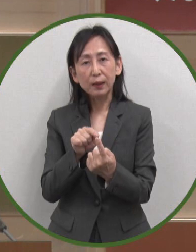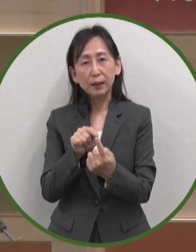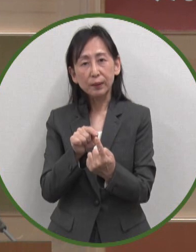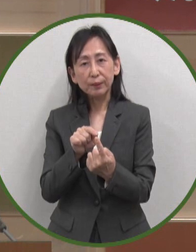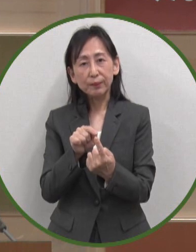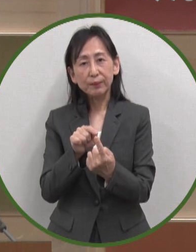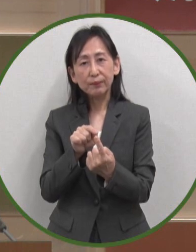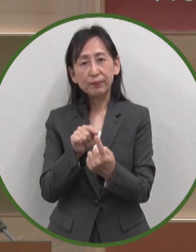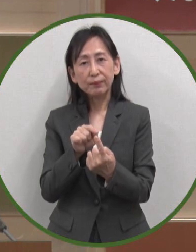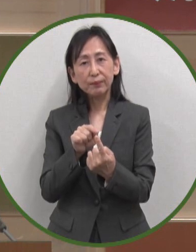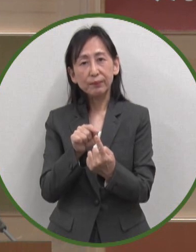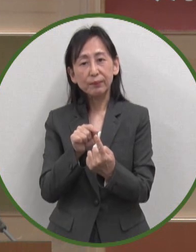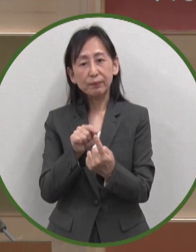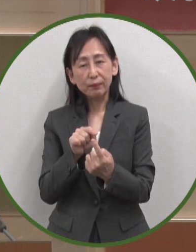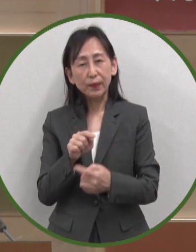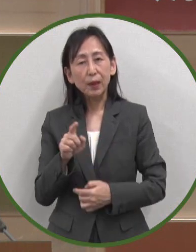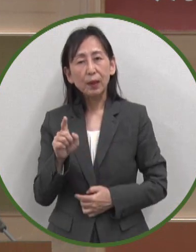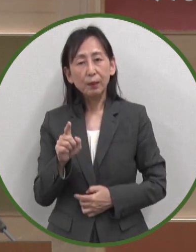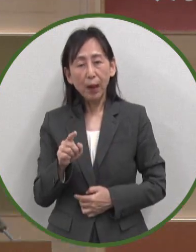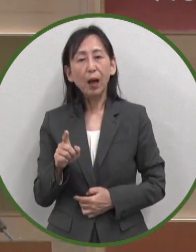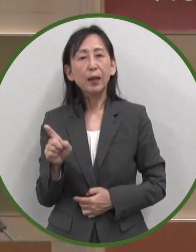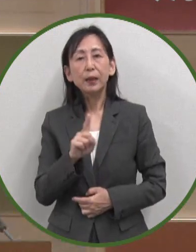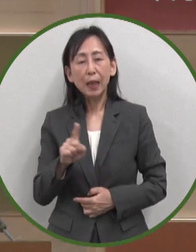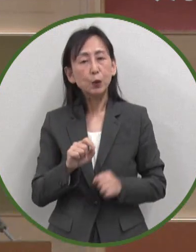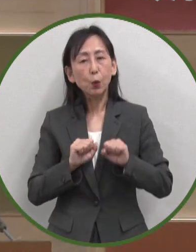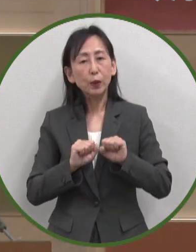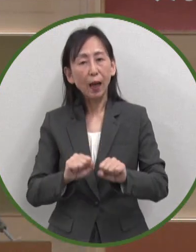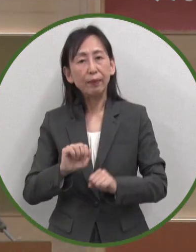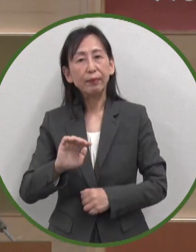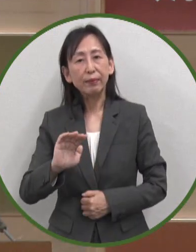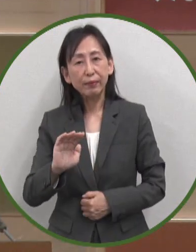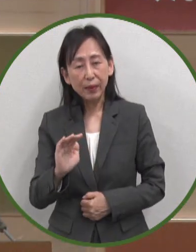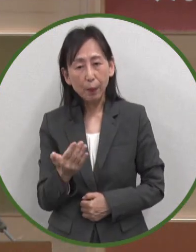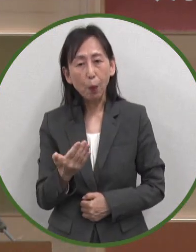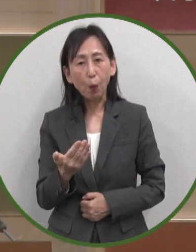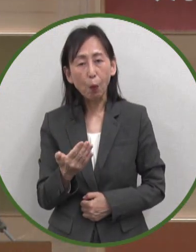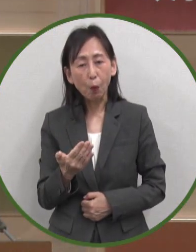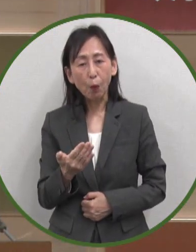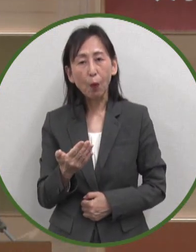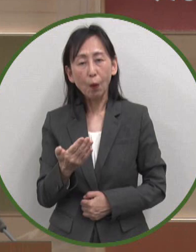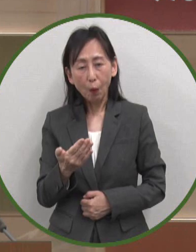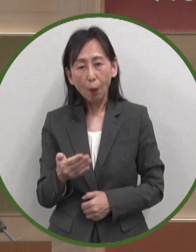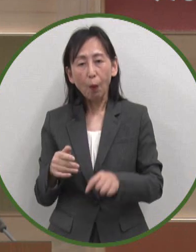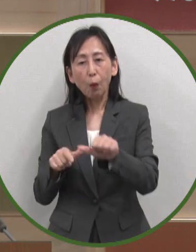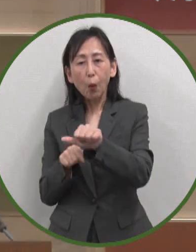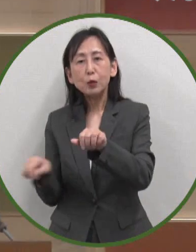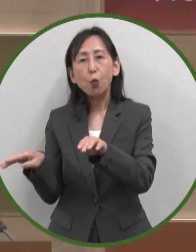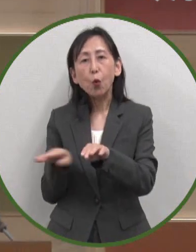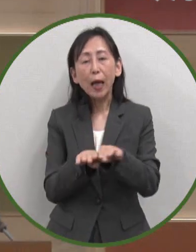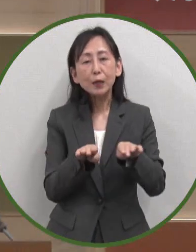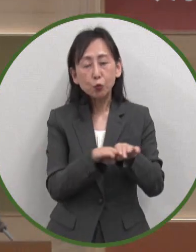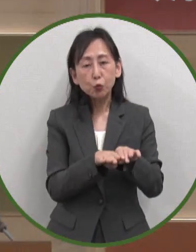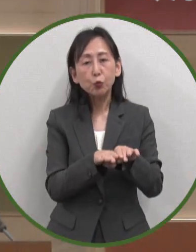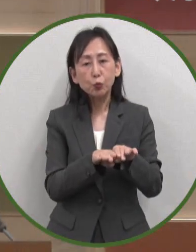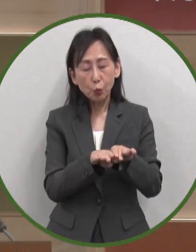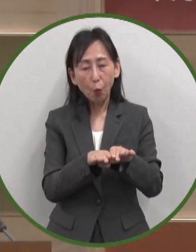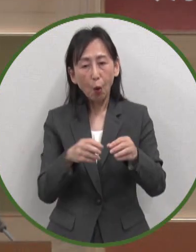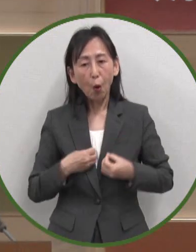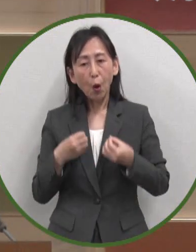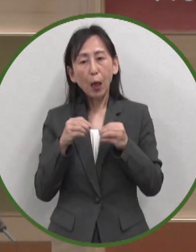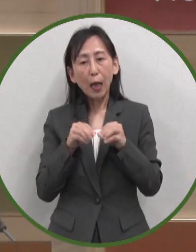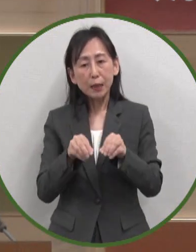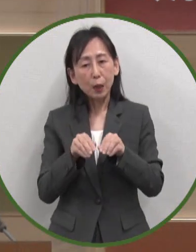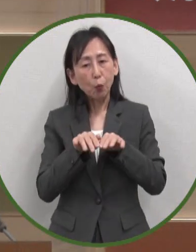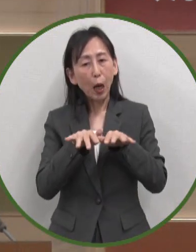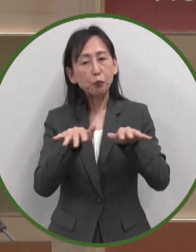何と言いますか、何をやってもですね、今直接的に連休中に増えるかどうかということにはです